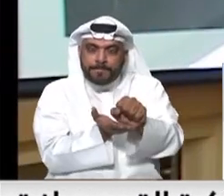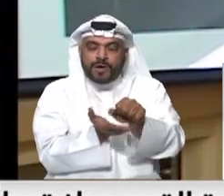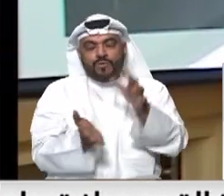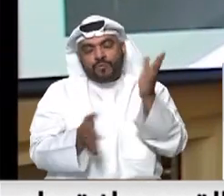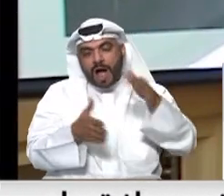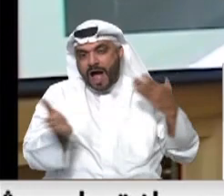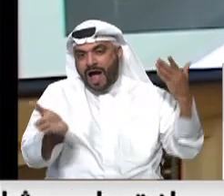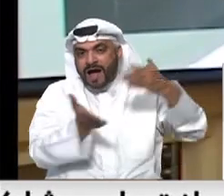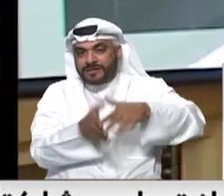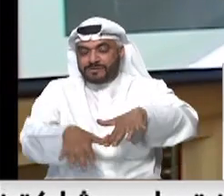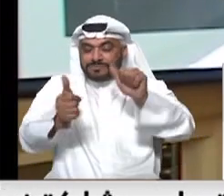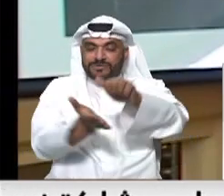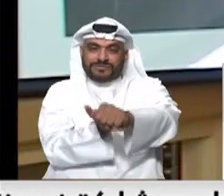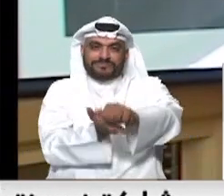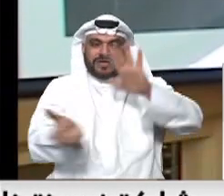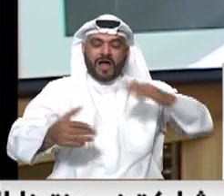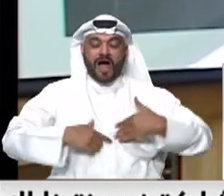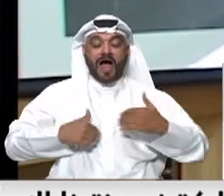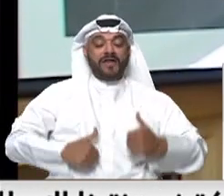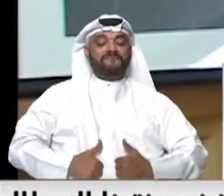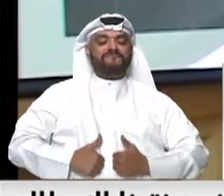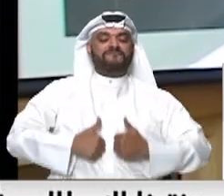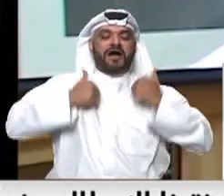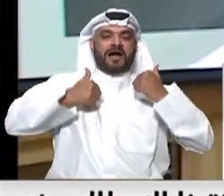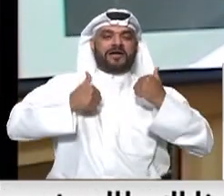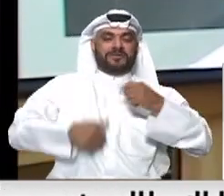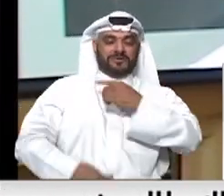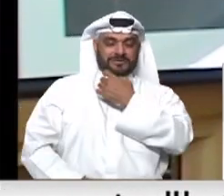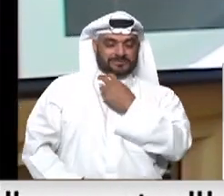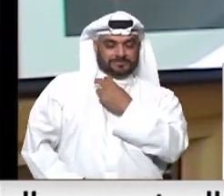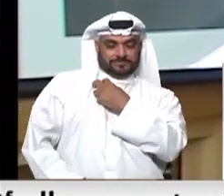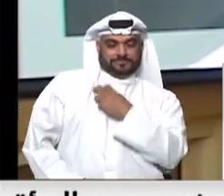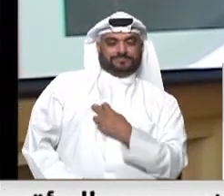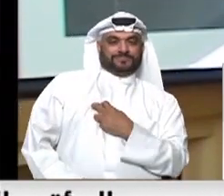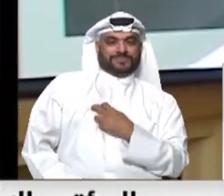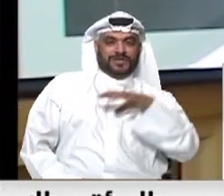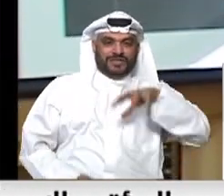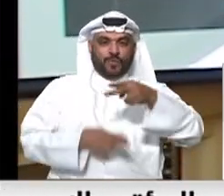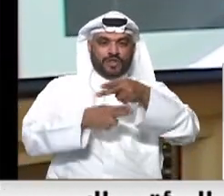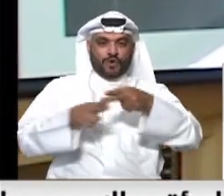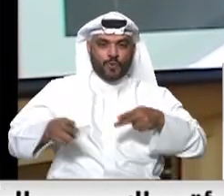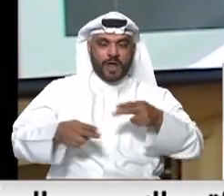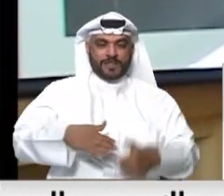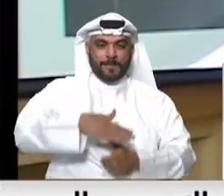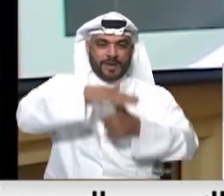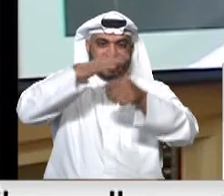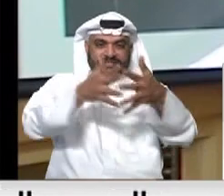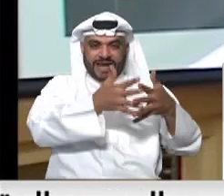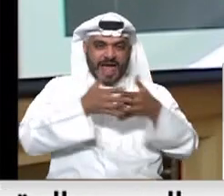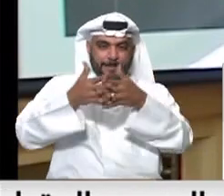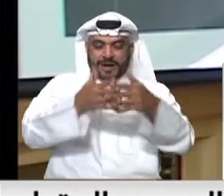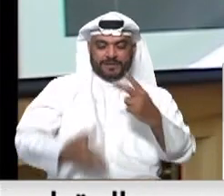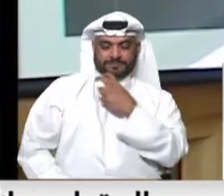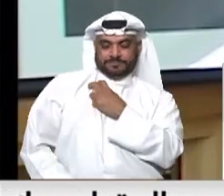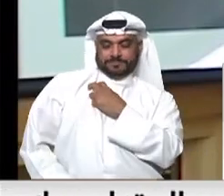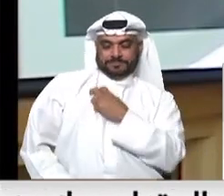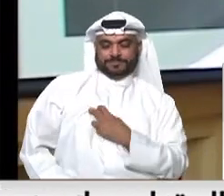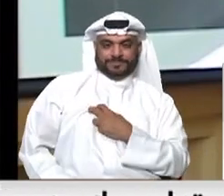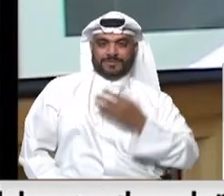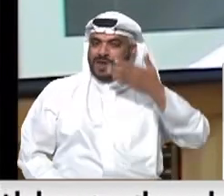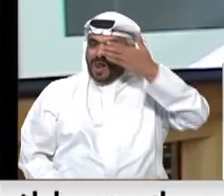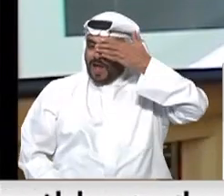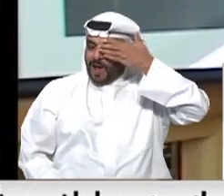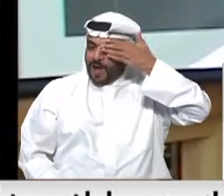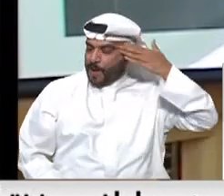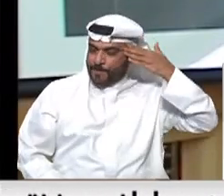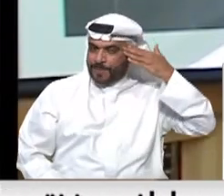الكويت، وأنا أفتخر بما قمت به وحصلت على وسام من دولة الكويت ومن الرئيس بوش تقديرا لخبرتي ودوري